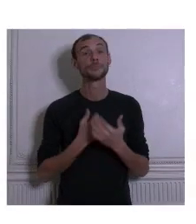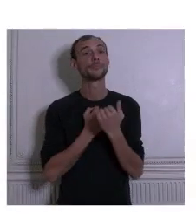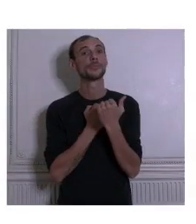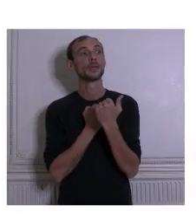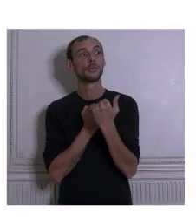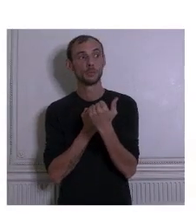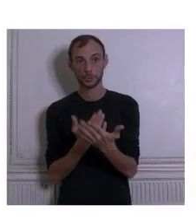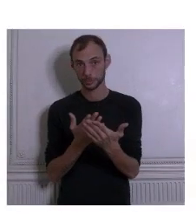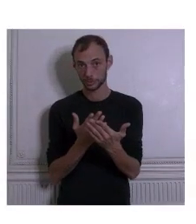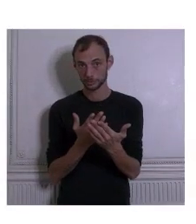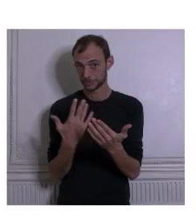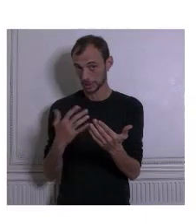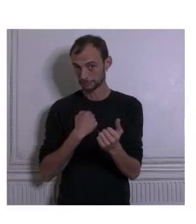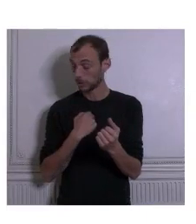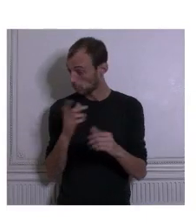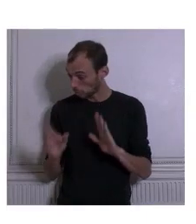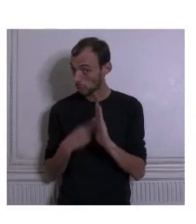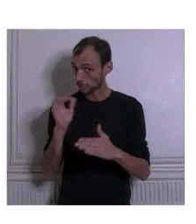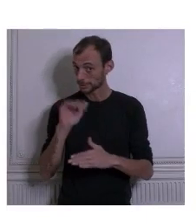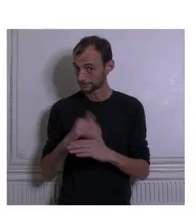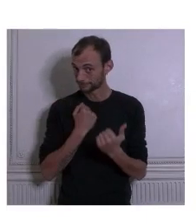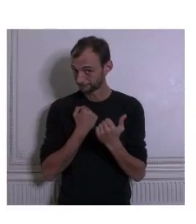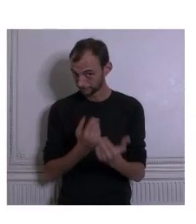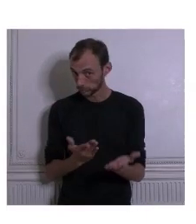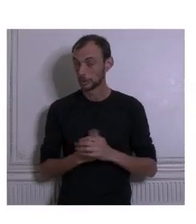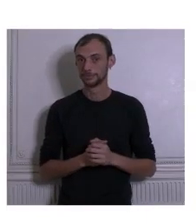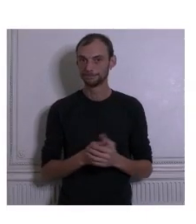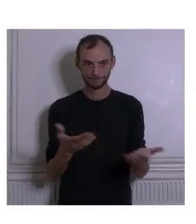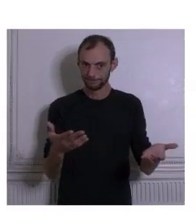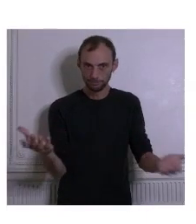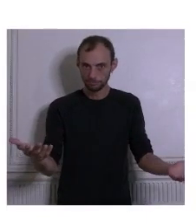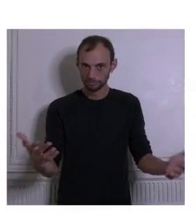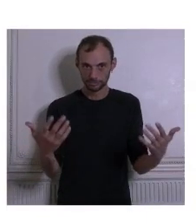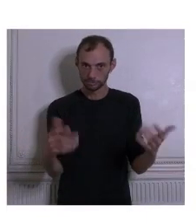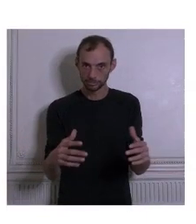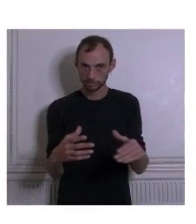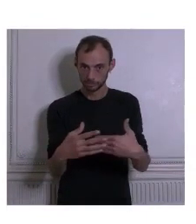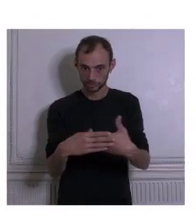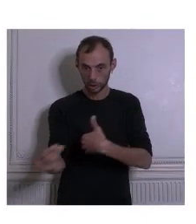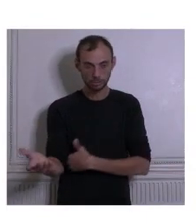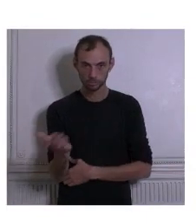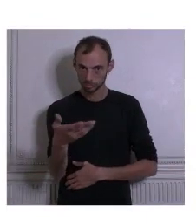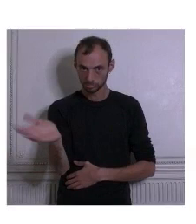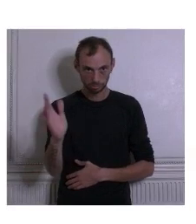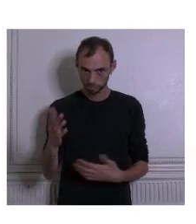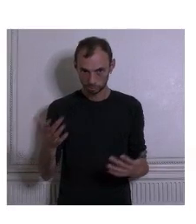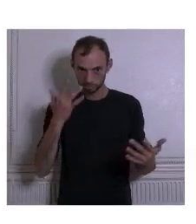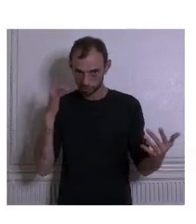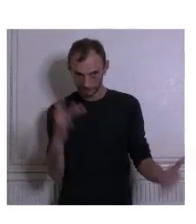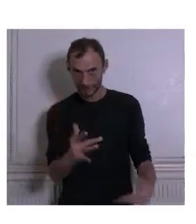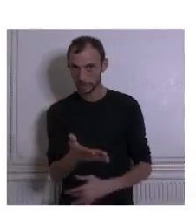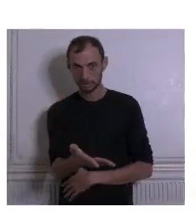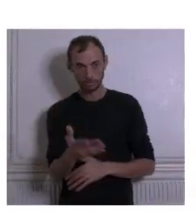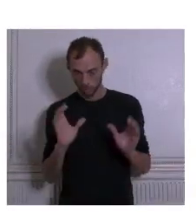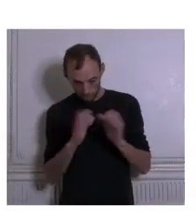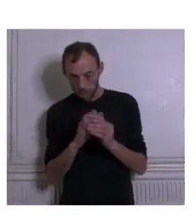Au-delà de l'aide aux collectivités, vous avez vu que la plupart des activités, que ce soit les PME ou les entreprises importantes, je ne